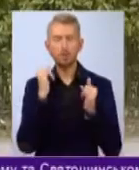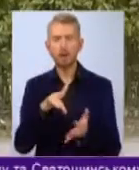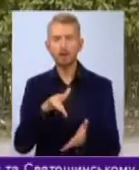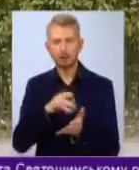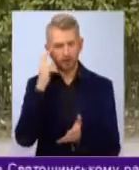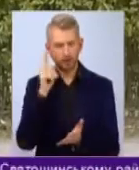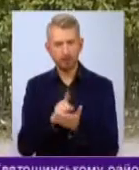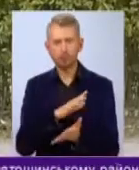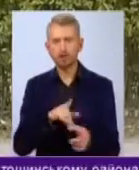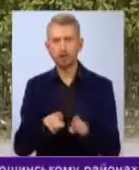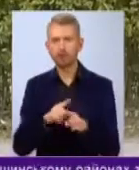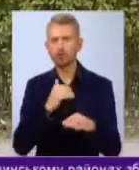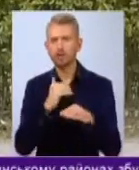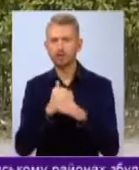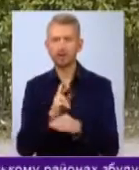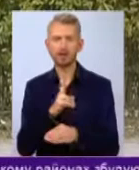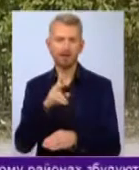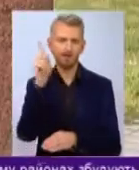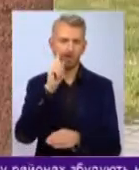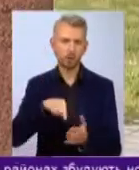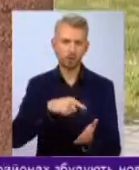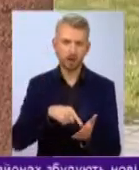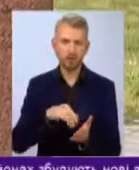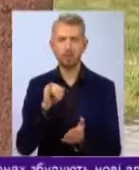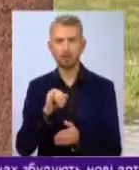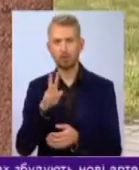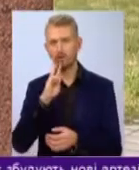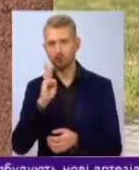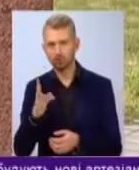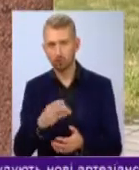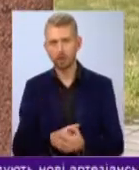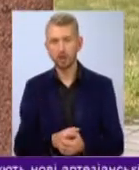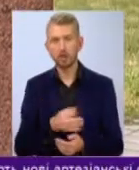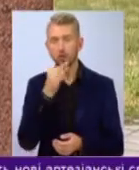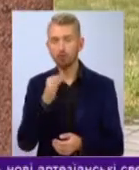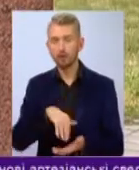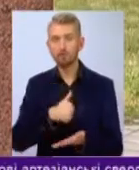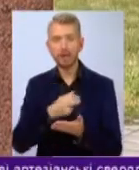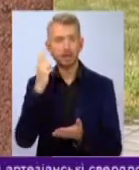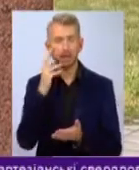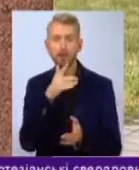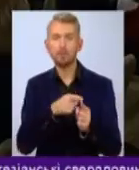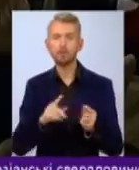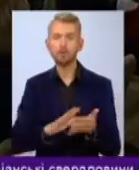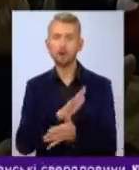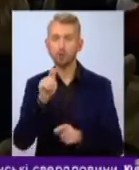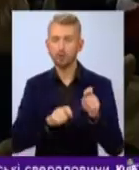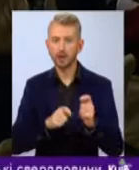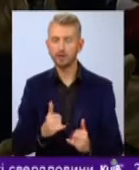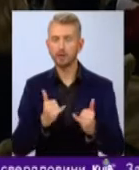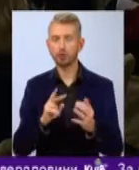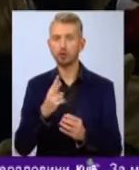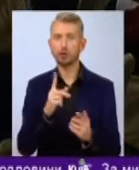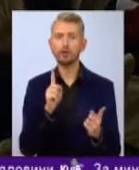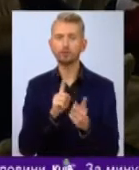бути такого ж рівня, як «Яд Вашем» в Єрусалимі та меморіал Голокосту у Вашингтоні, наголосив мер Києва під час прес-конференції з нагоди другої